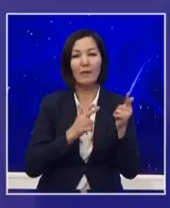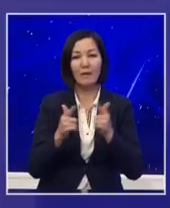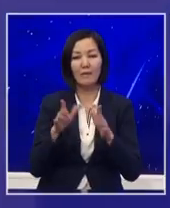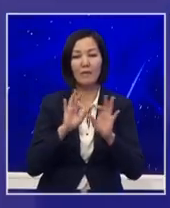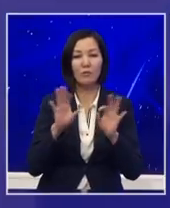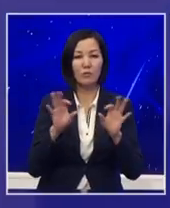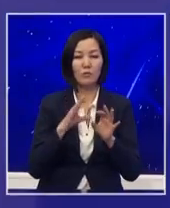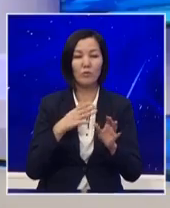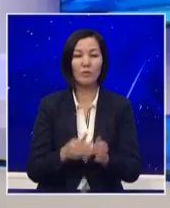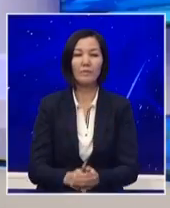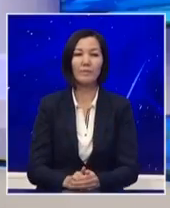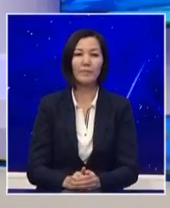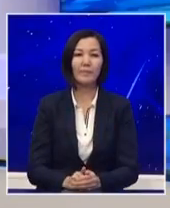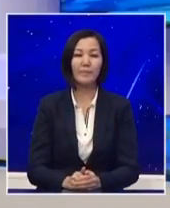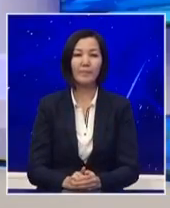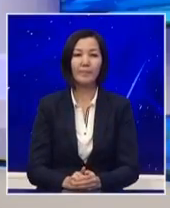түсіндірді.